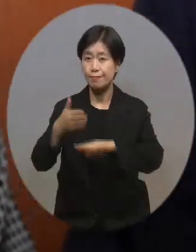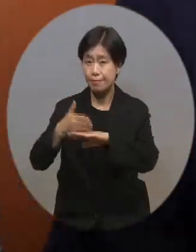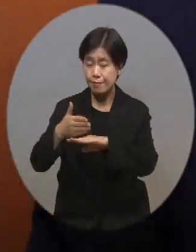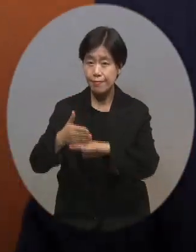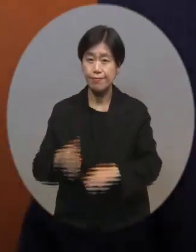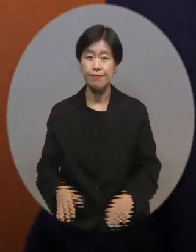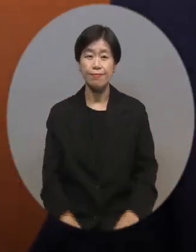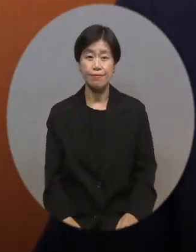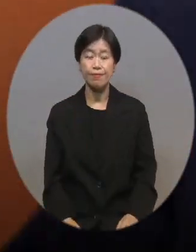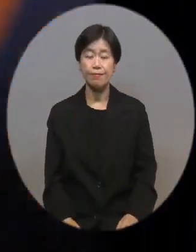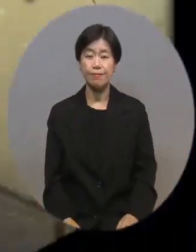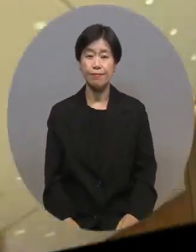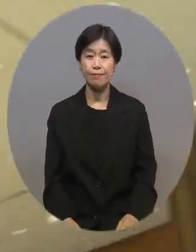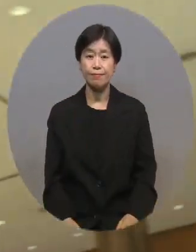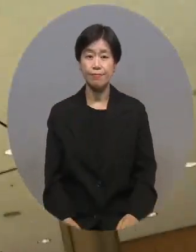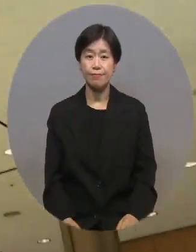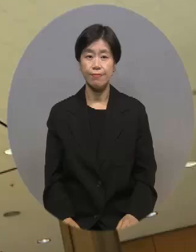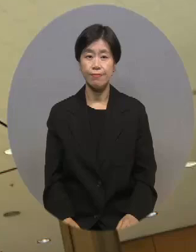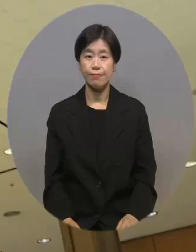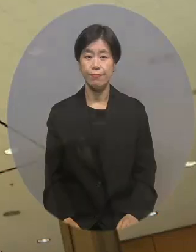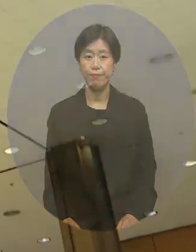고맙습니다.